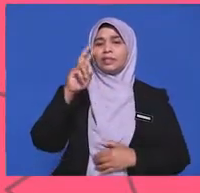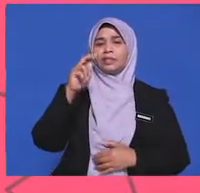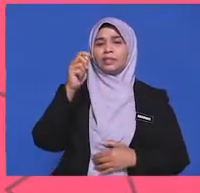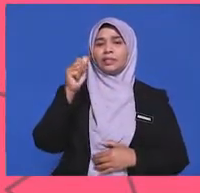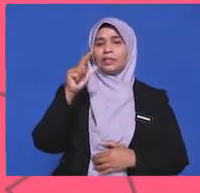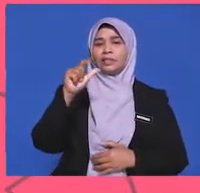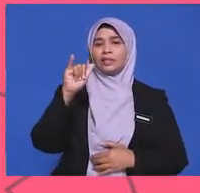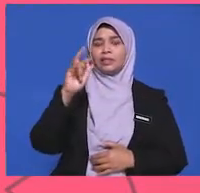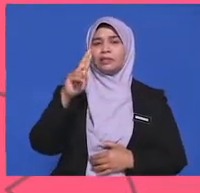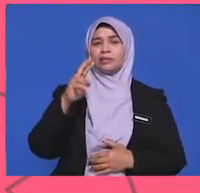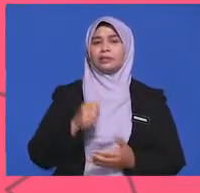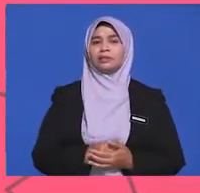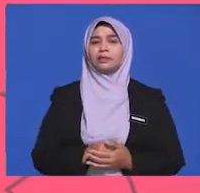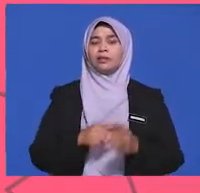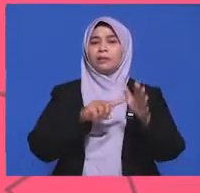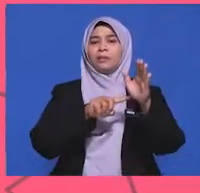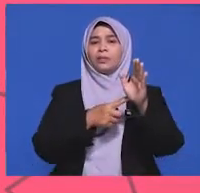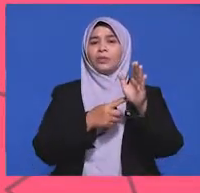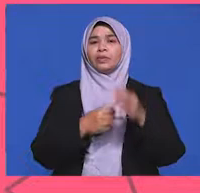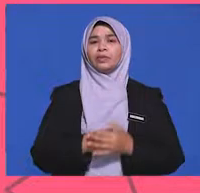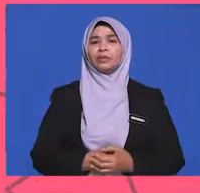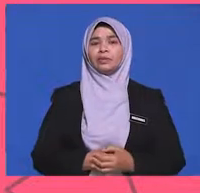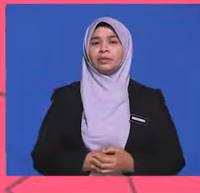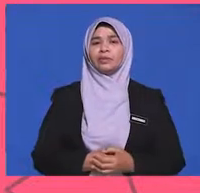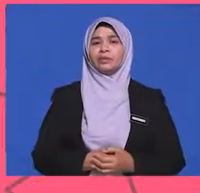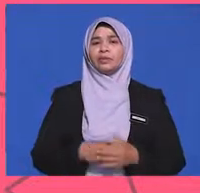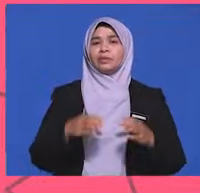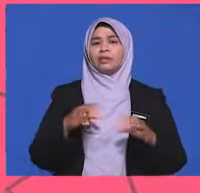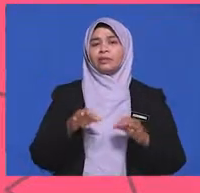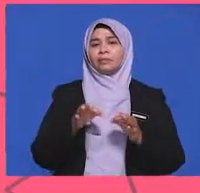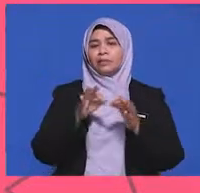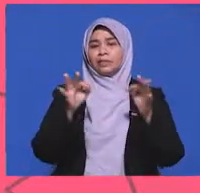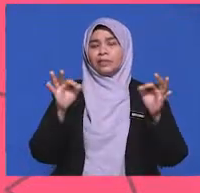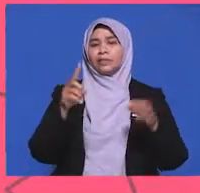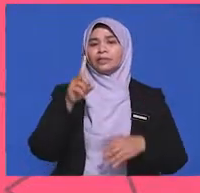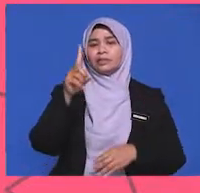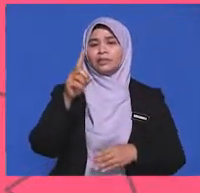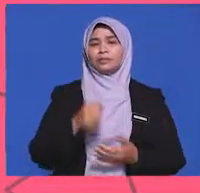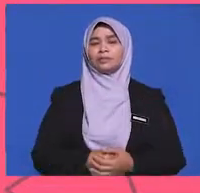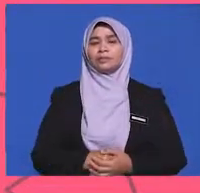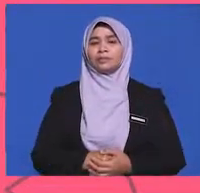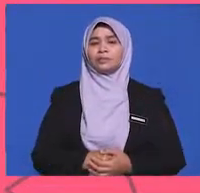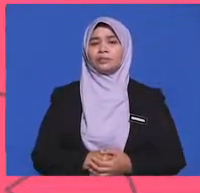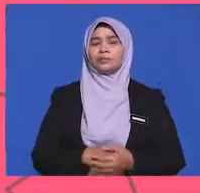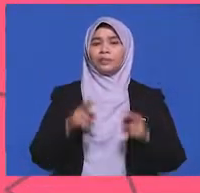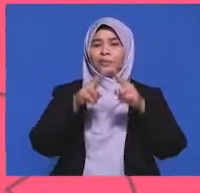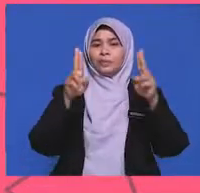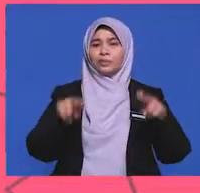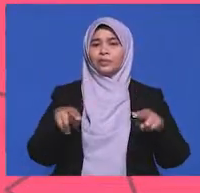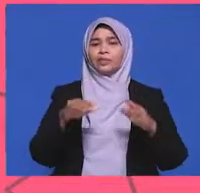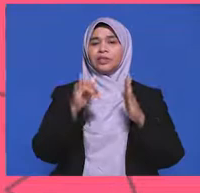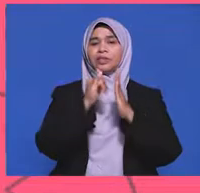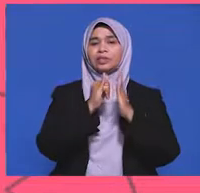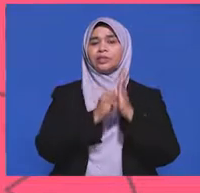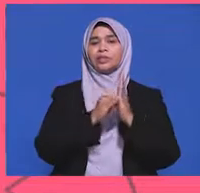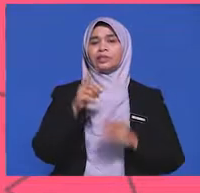Mula, laksanakan pernyataan satu. Uji syarat pertama. Jika